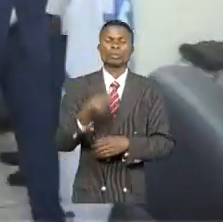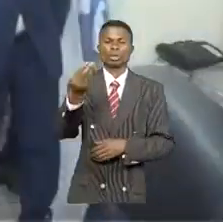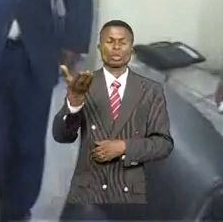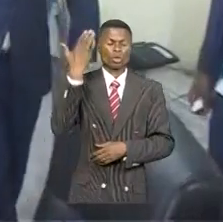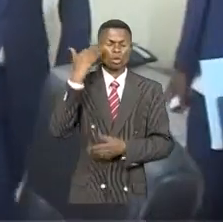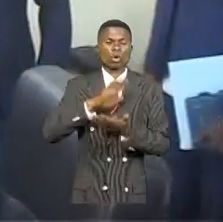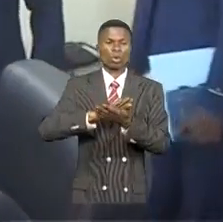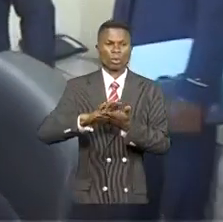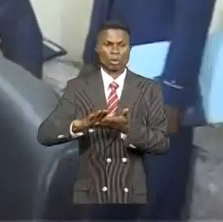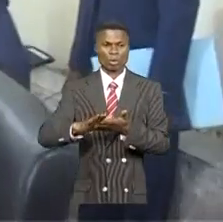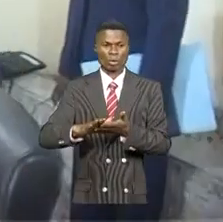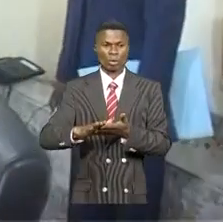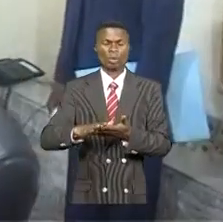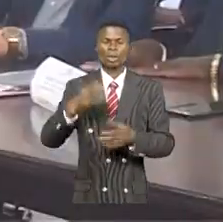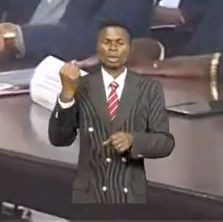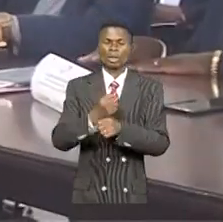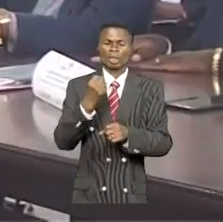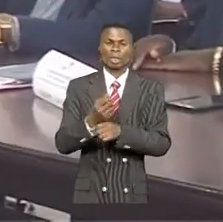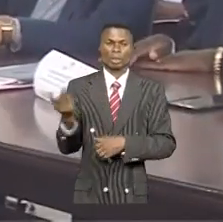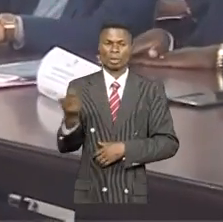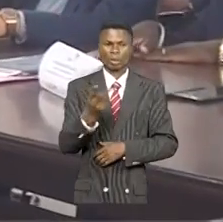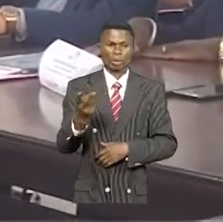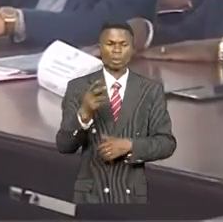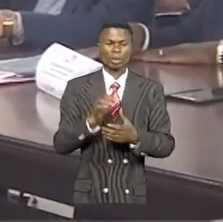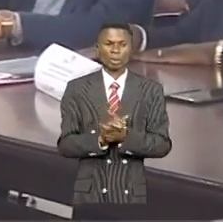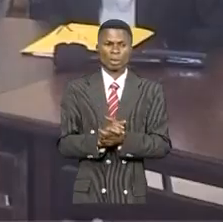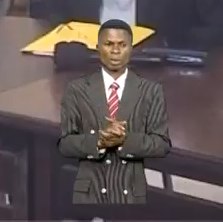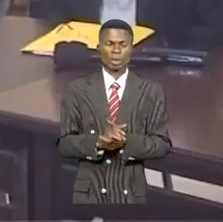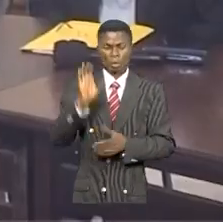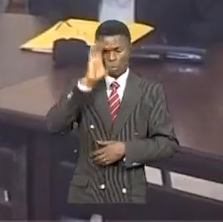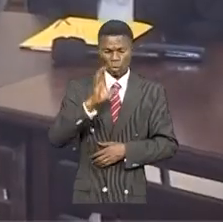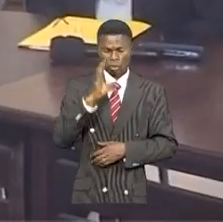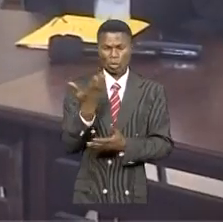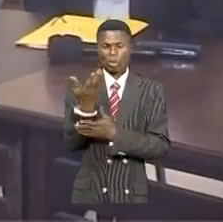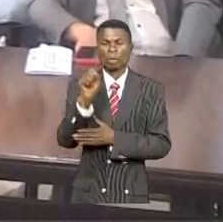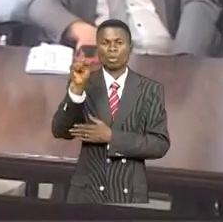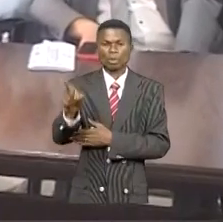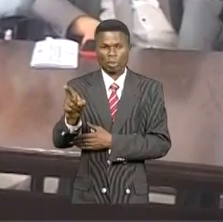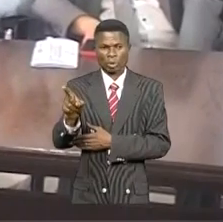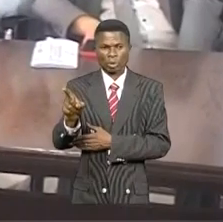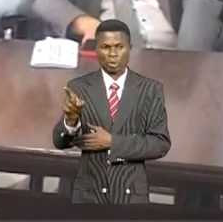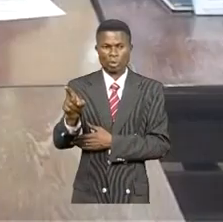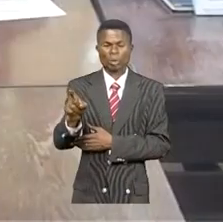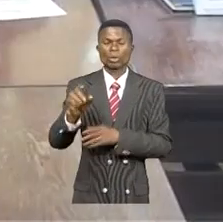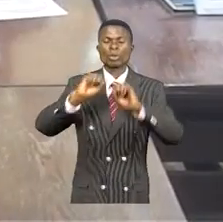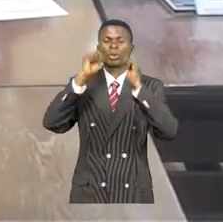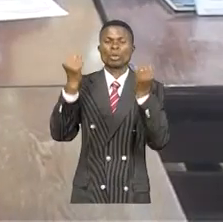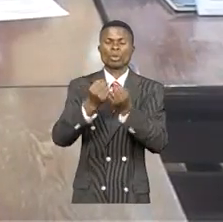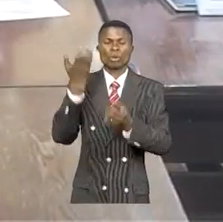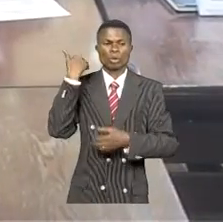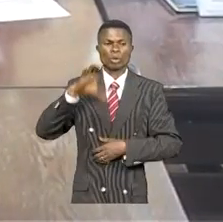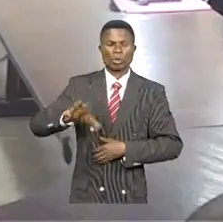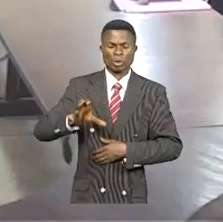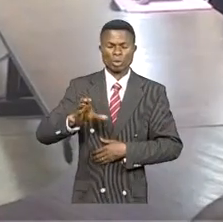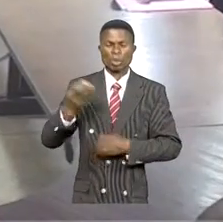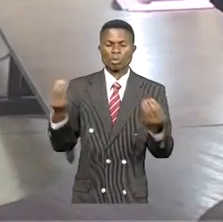potable. Dans ces missions régaliennes, l'on est tenté de poser la question que fait réellement la Régie des Eaux pour combler les déficits